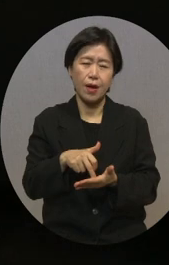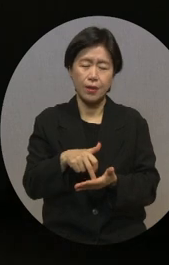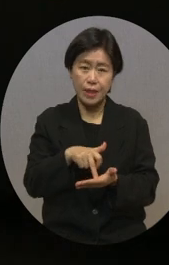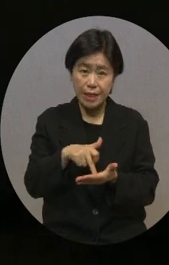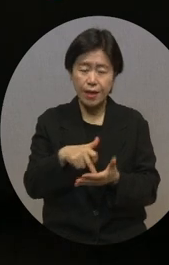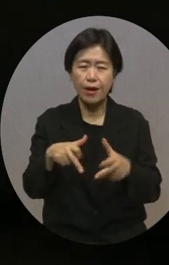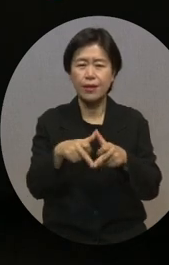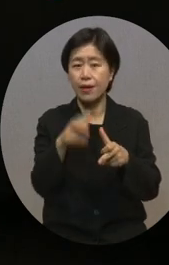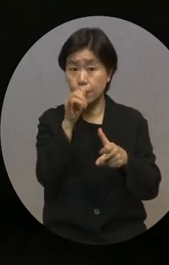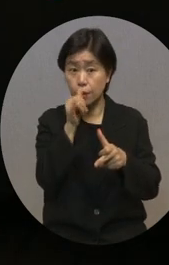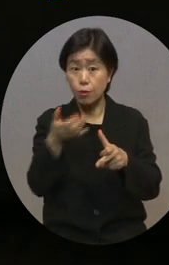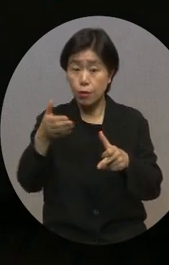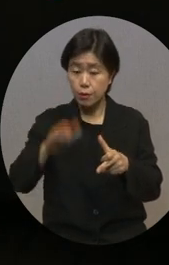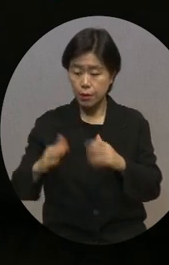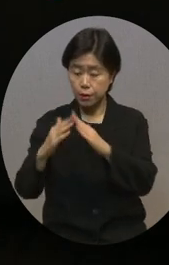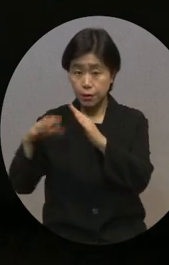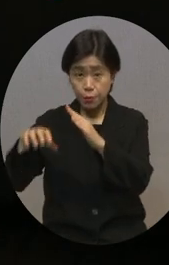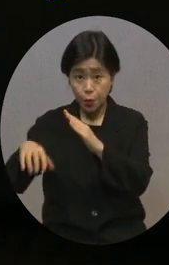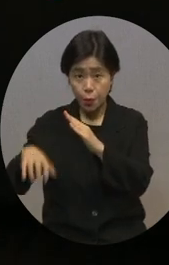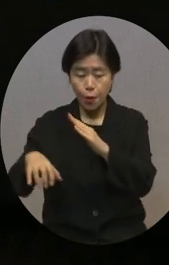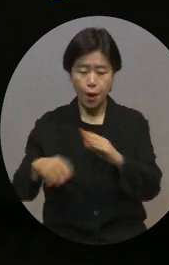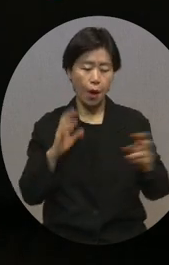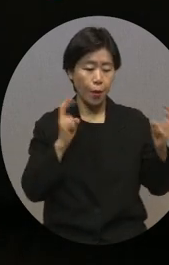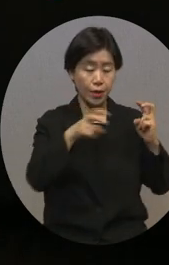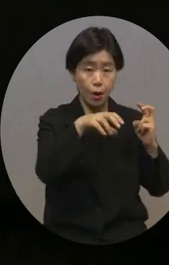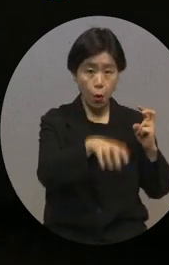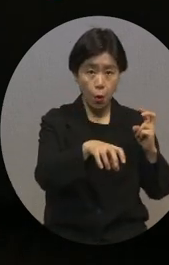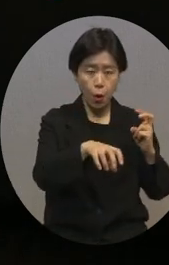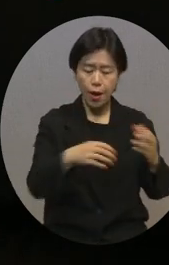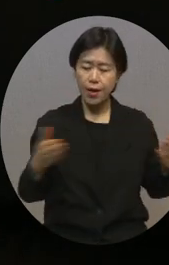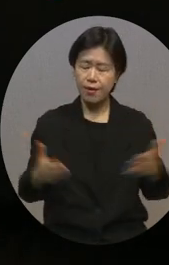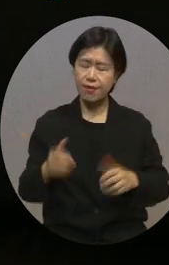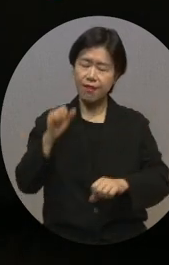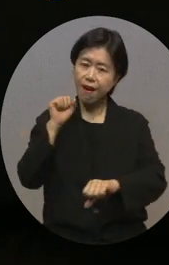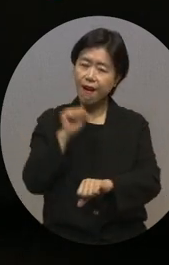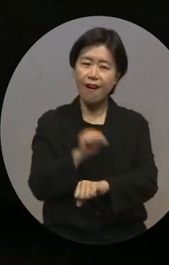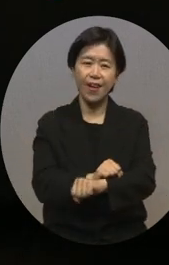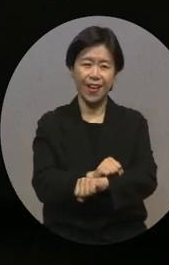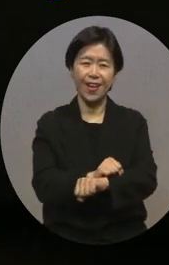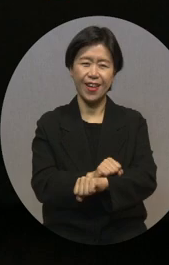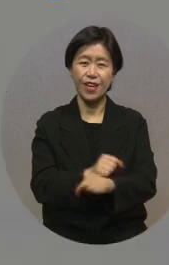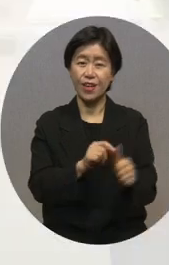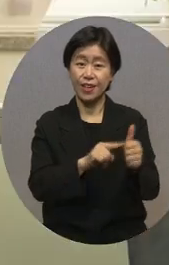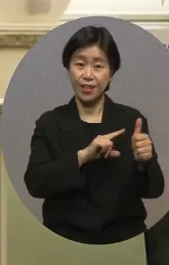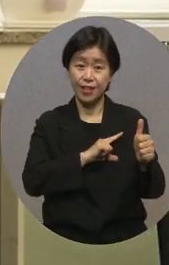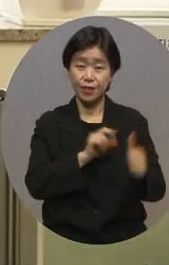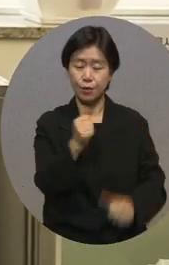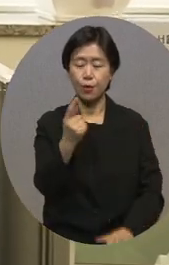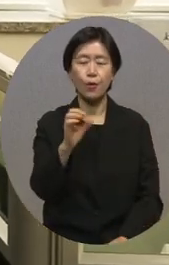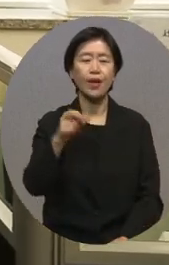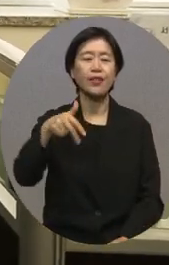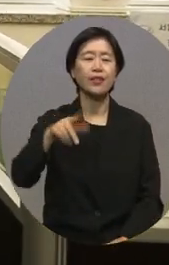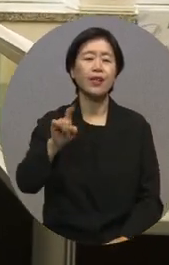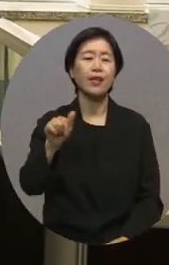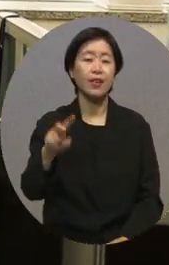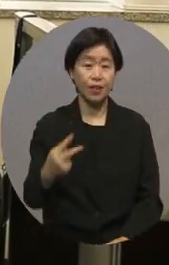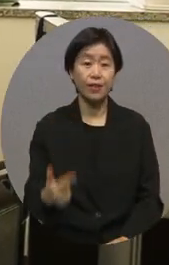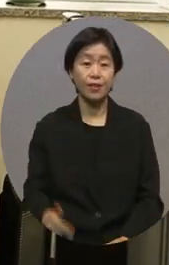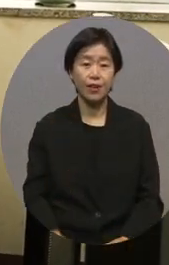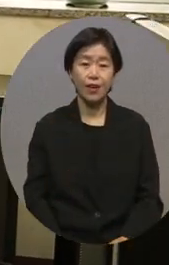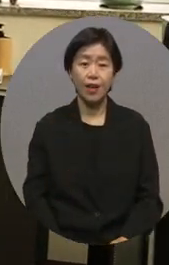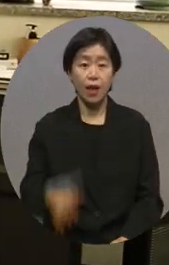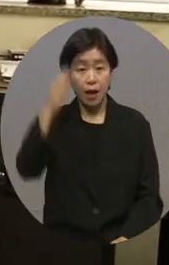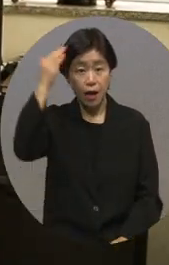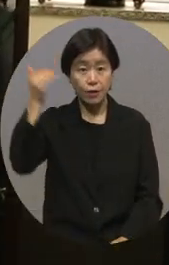불편하지만, 가정에서도 직장에서도 슈퍼맨이라고 불리는 황재현 씨입니다. 현재